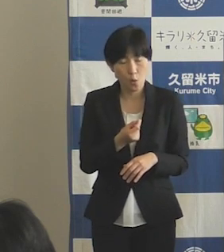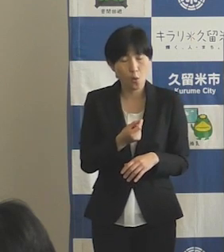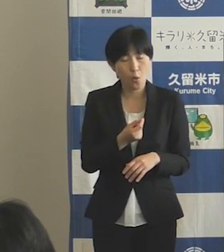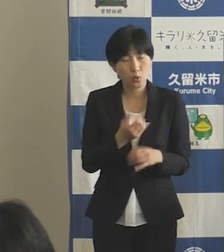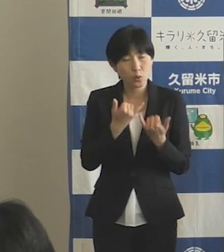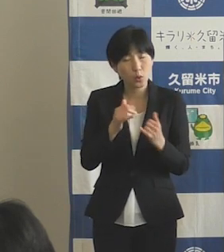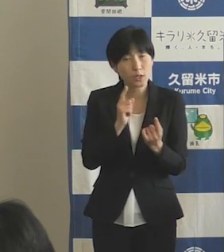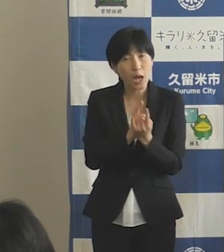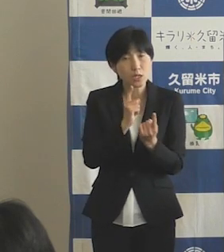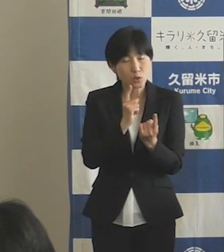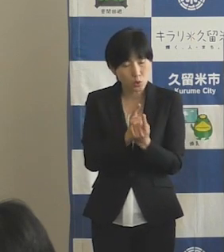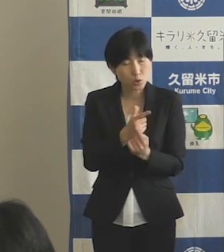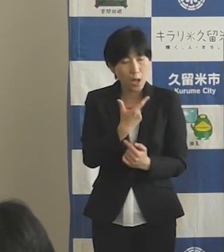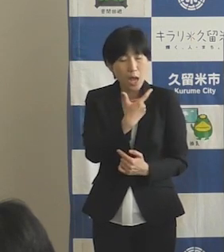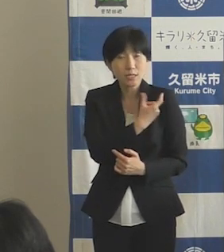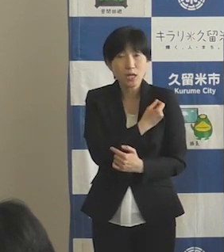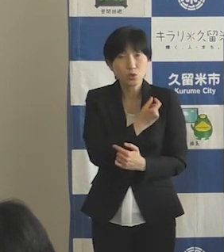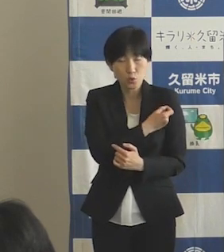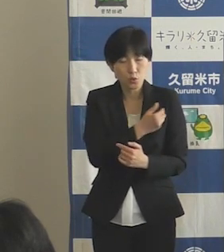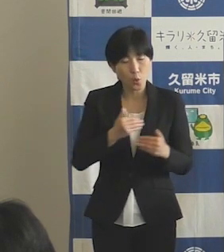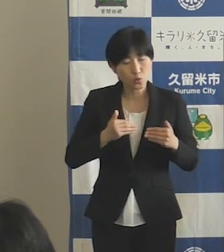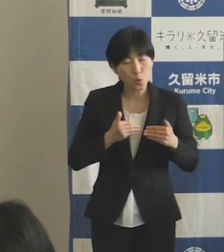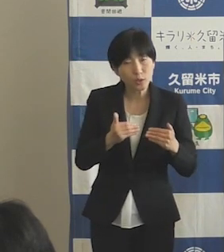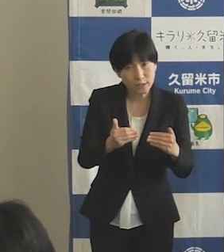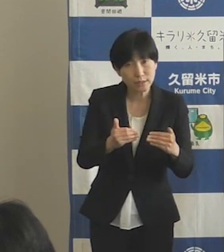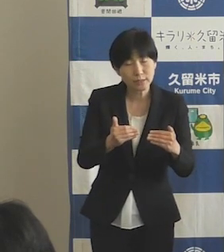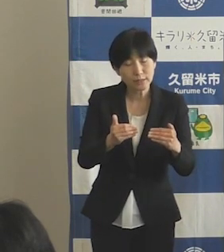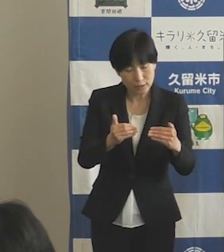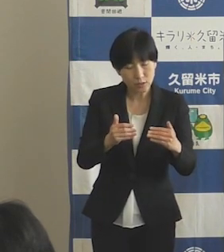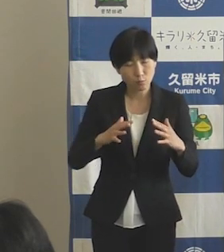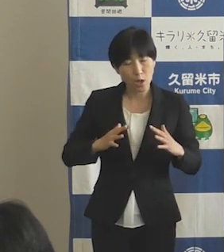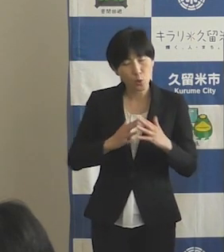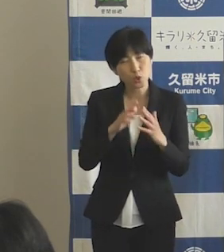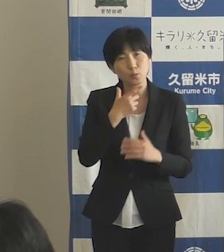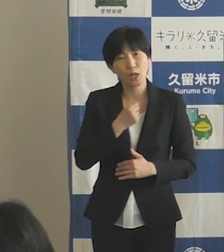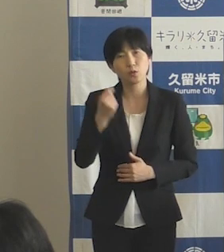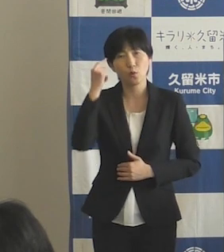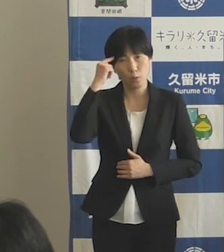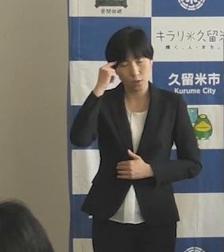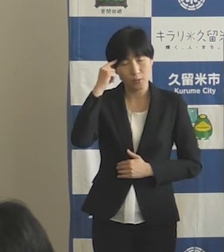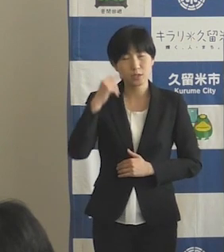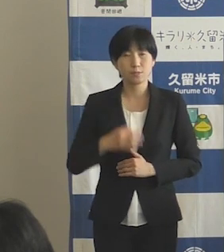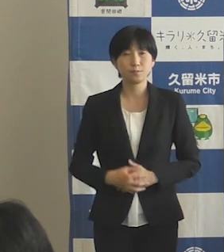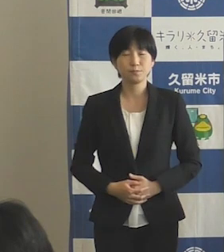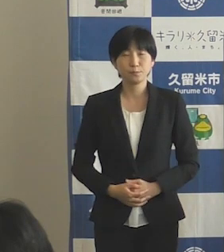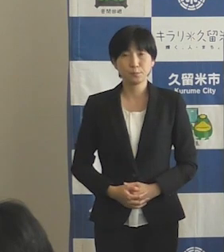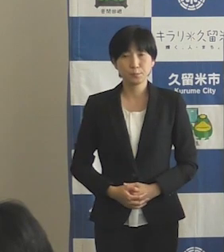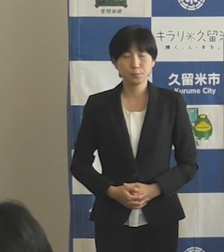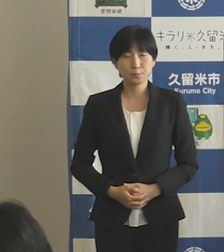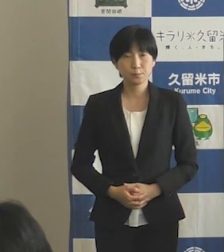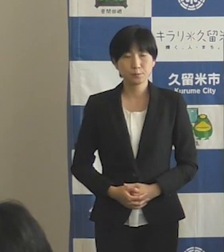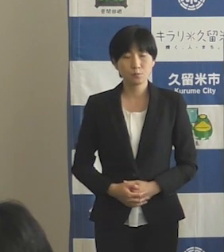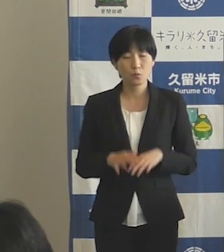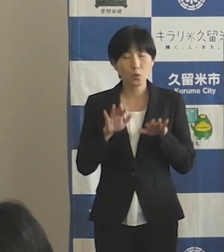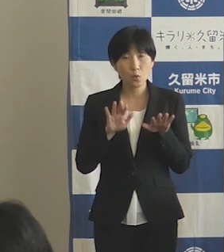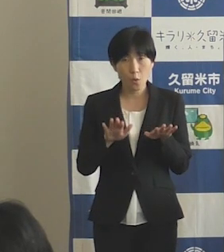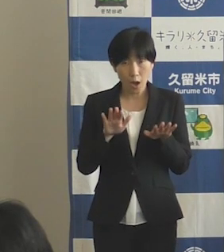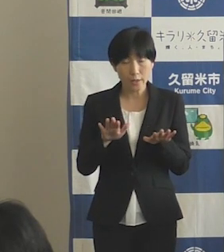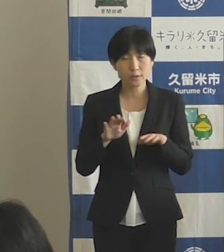への接種の推進促進に取り組んでまいりたいと考えております。今